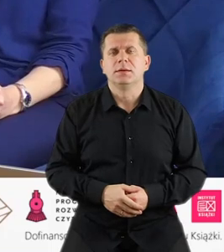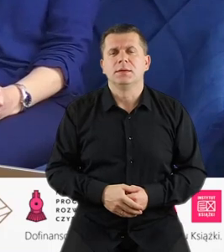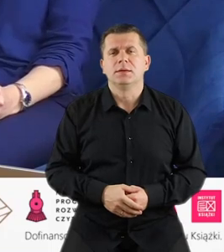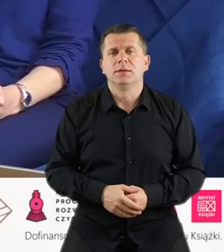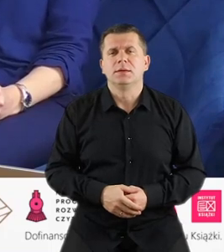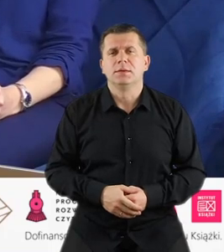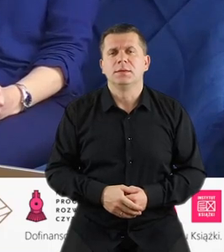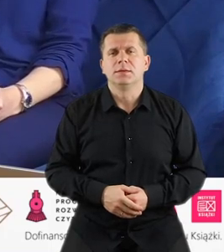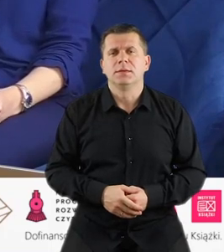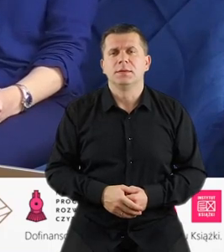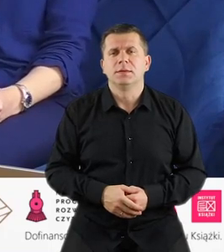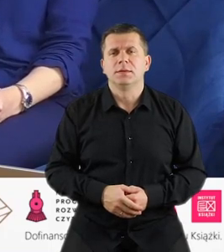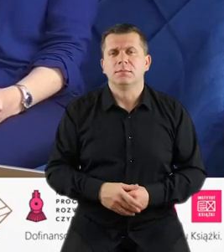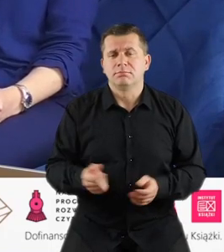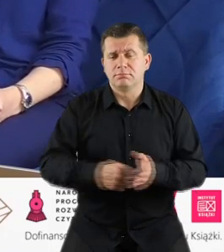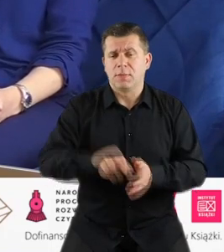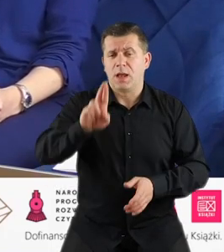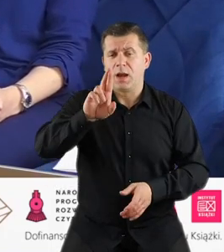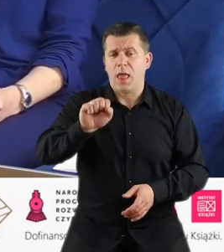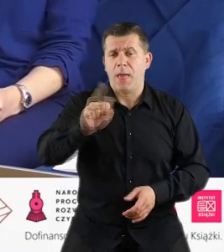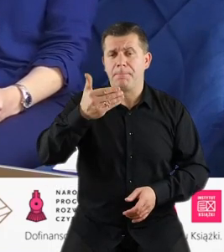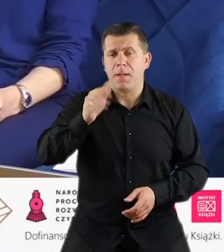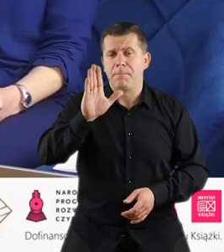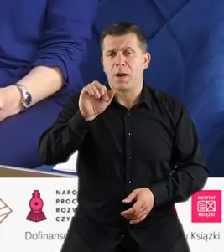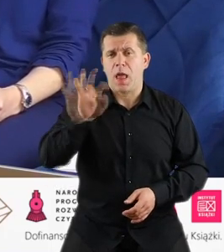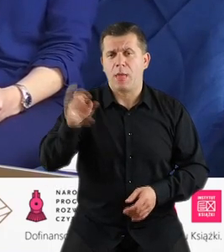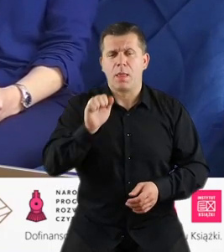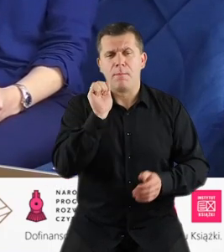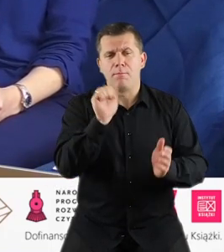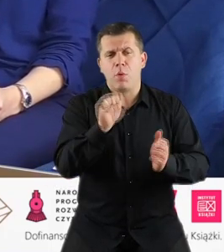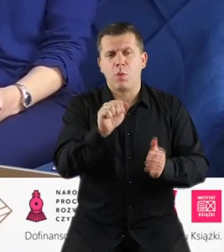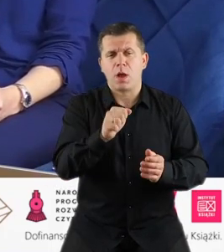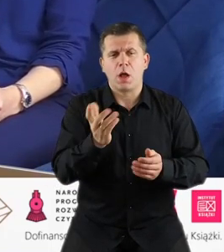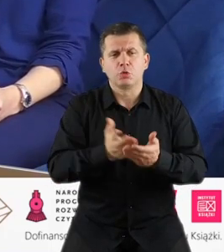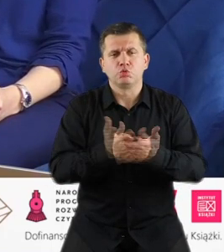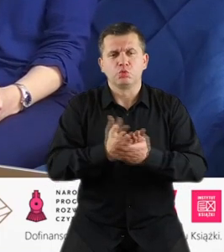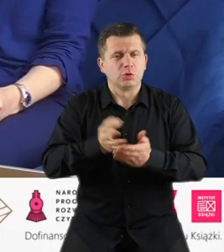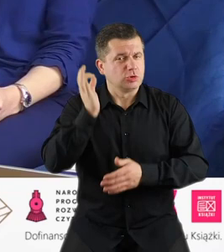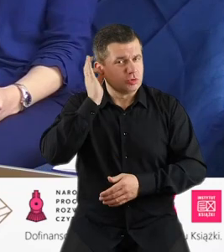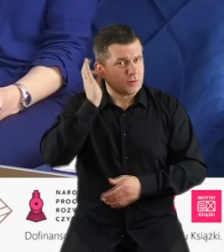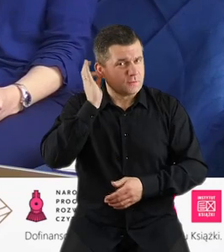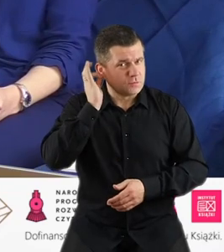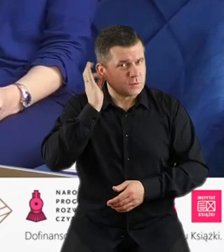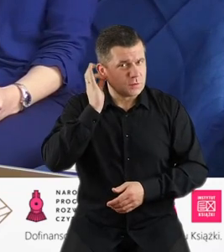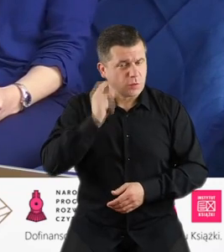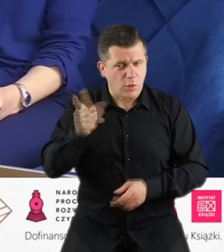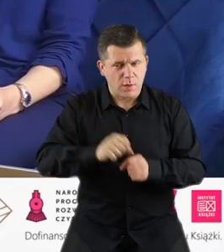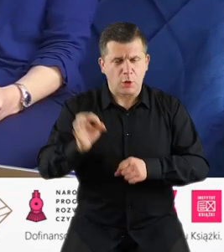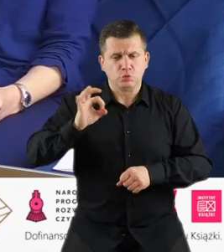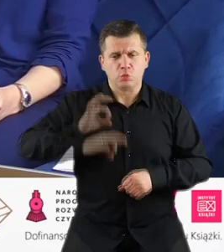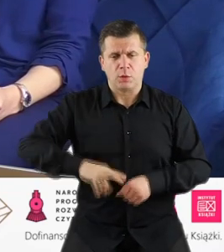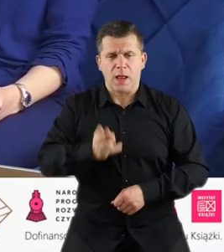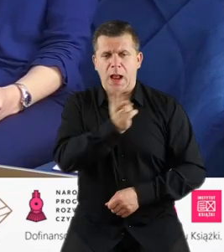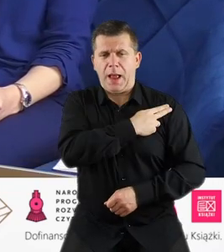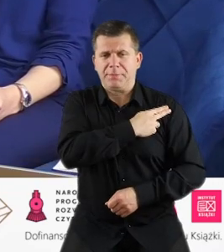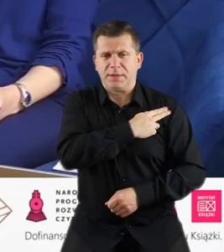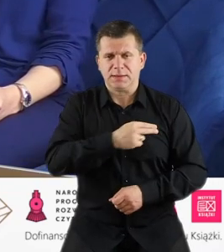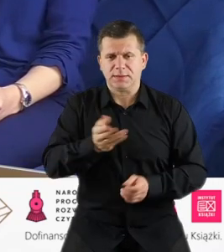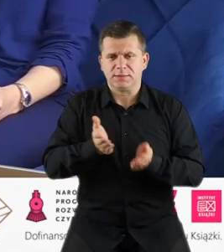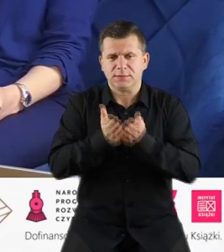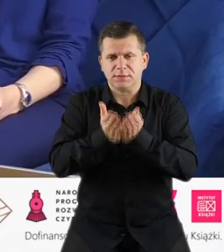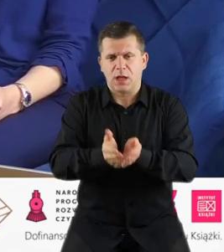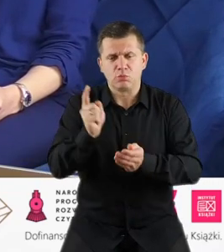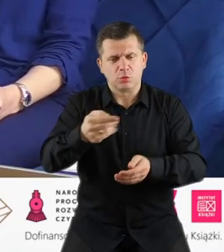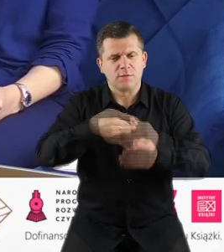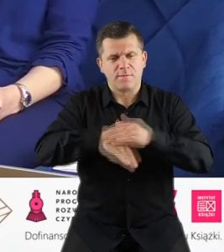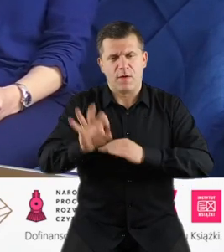wiekami. Więc do Rembrandta puka służąca, znaczy puka dziewczyna, która jest córką kapitana statku, która